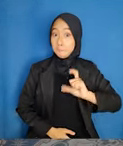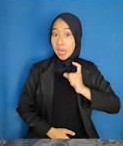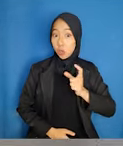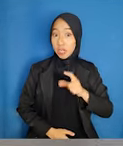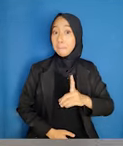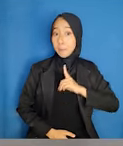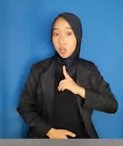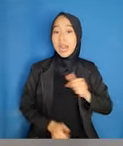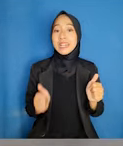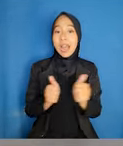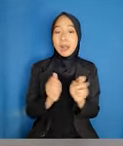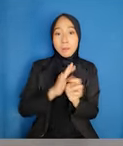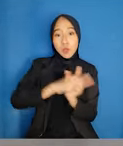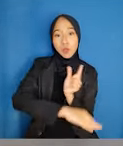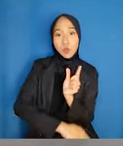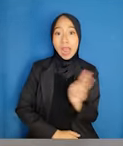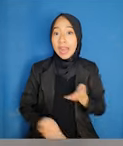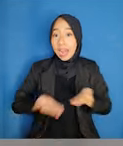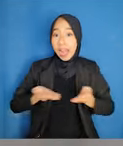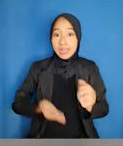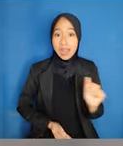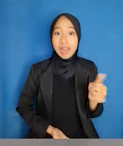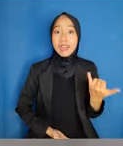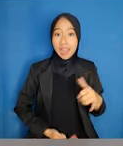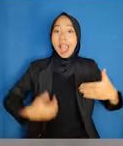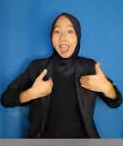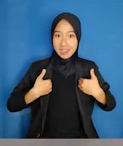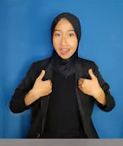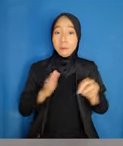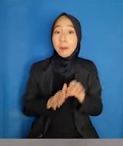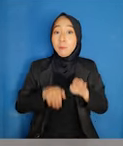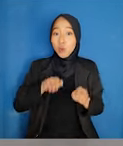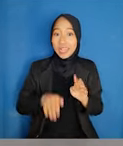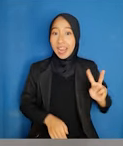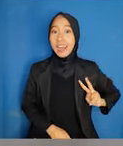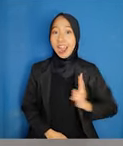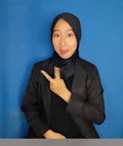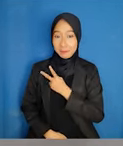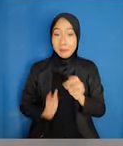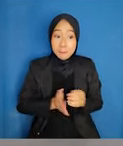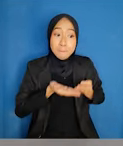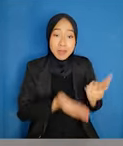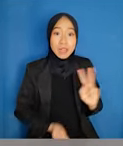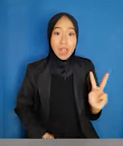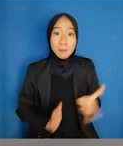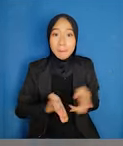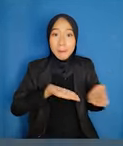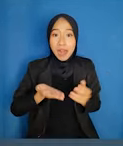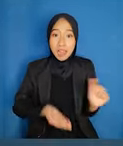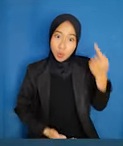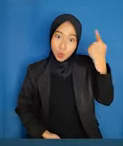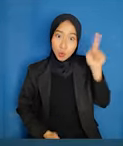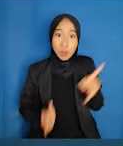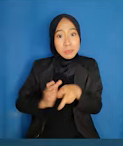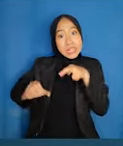personal dengan menggunakan sarana dan prasarana yang ada, memungkinkan kami untuk memberikan pelayanan kepada peserta